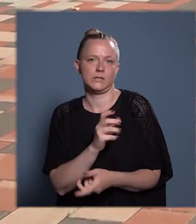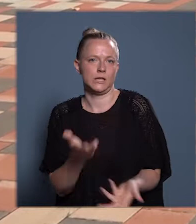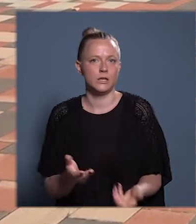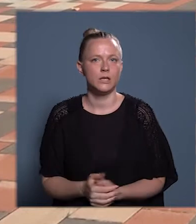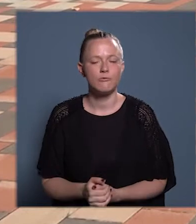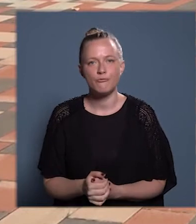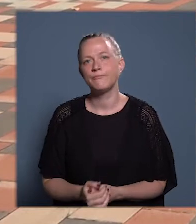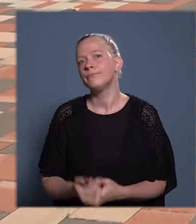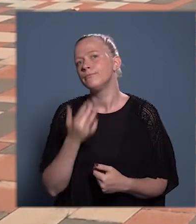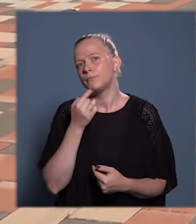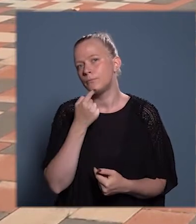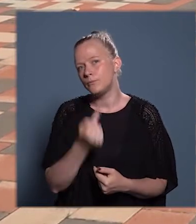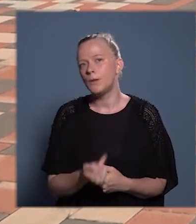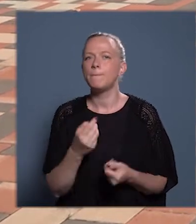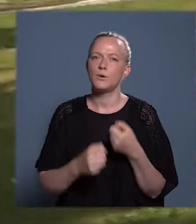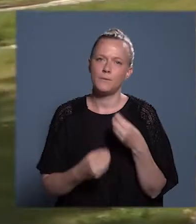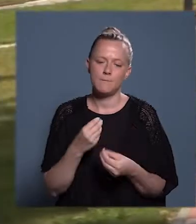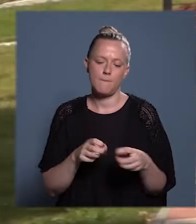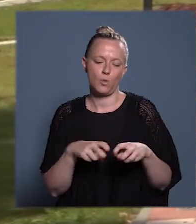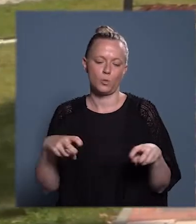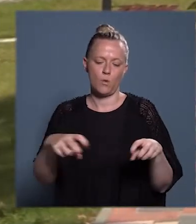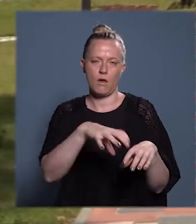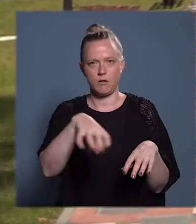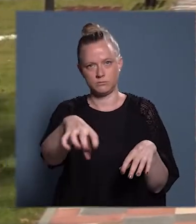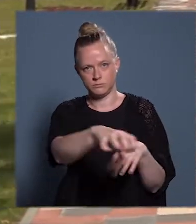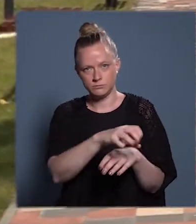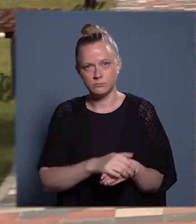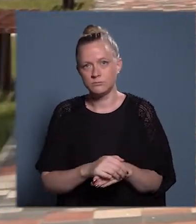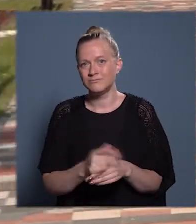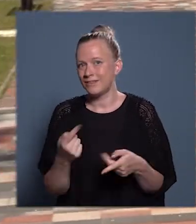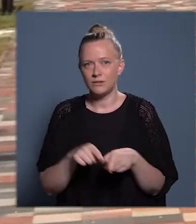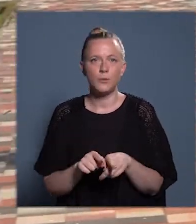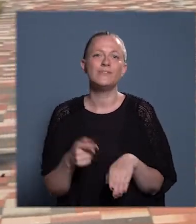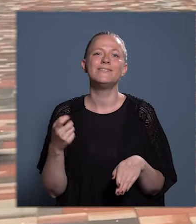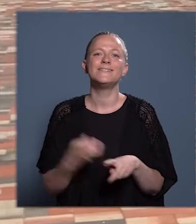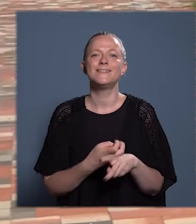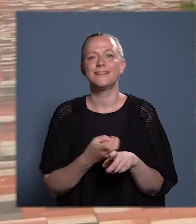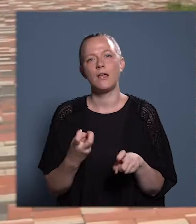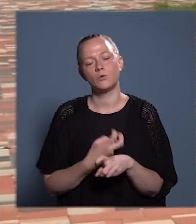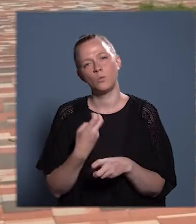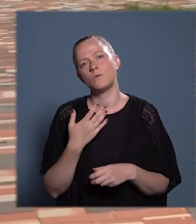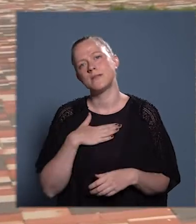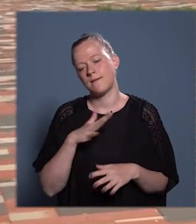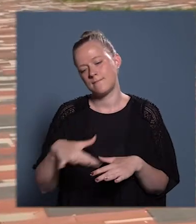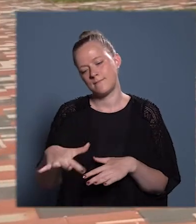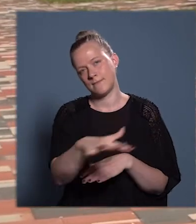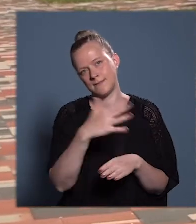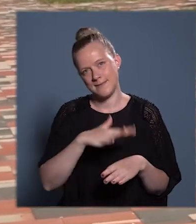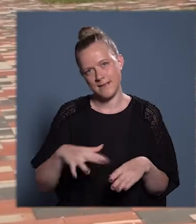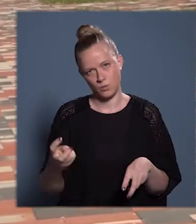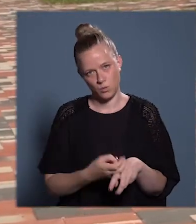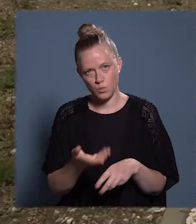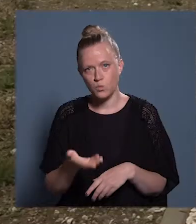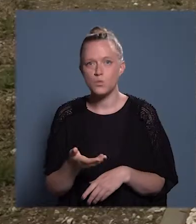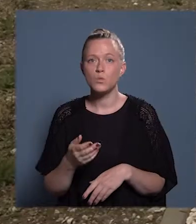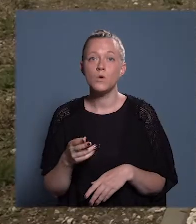például, amit mondtam, hogy probléma ez a burkolat. Egyértelműen térkő burkolatot szeretne az önkormányzat. Ellenben a